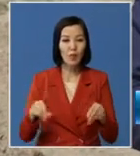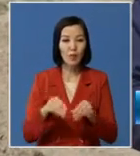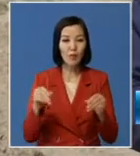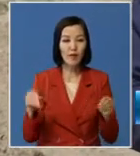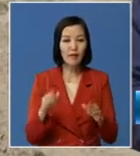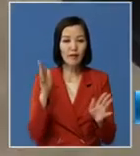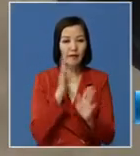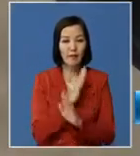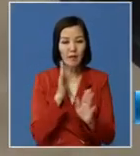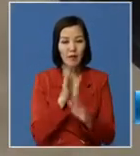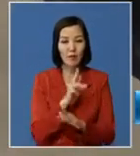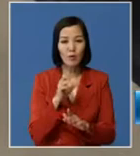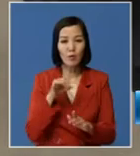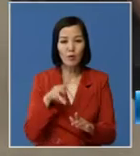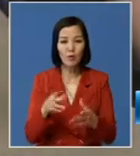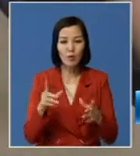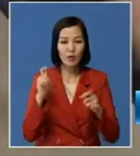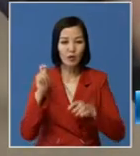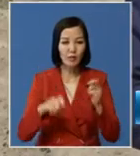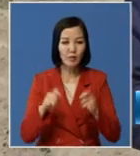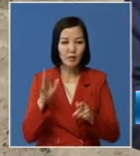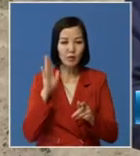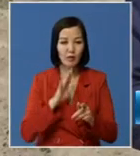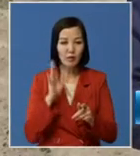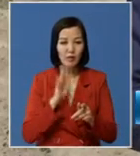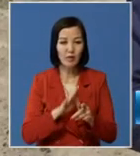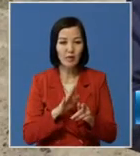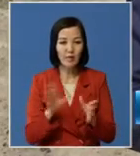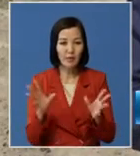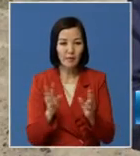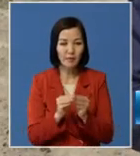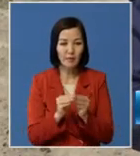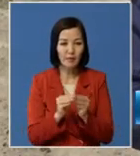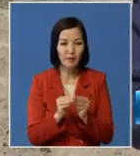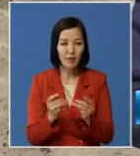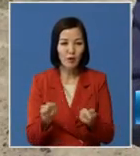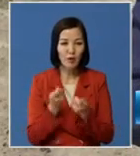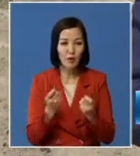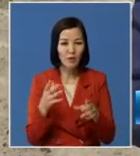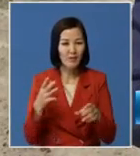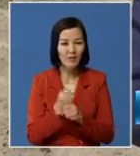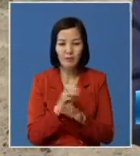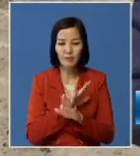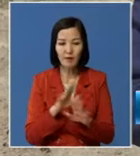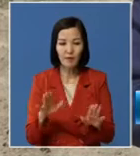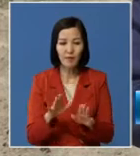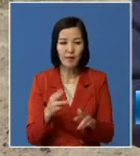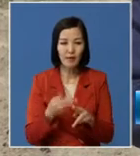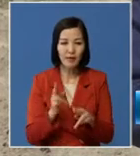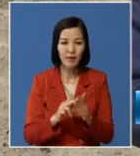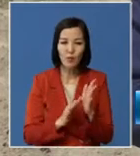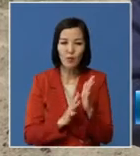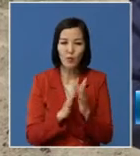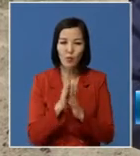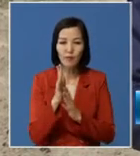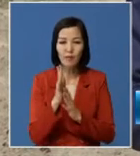құм болғандықтан жаңбыр жауғанда немесе суғарғанда топырақтары бірігіп тұқымды қысып қалмайды. Әрі бұдан шыққан